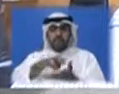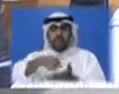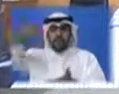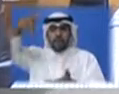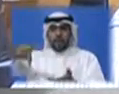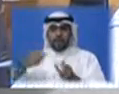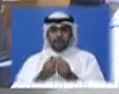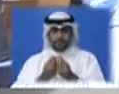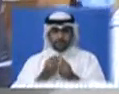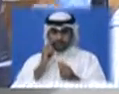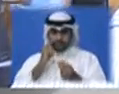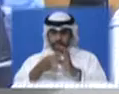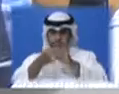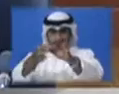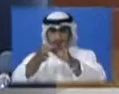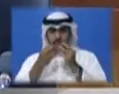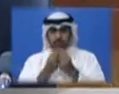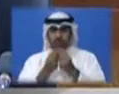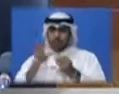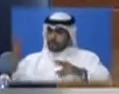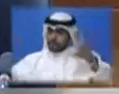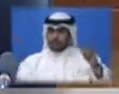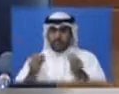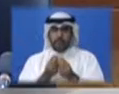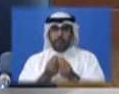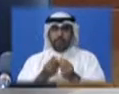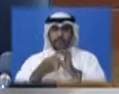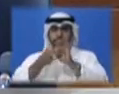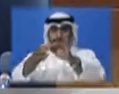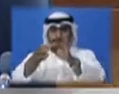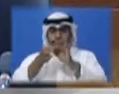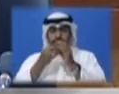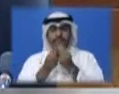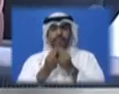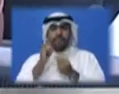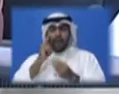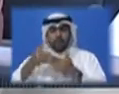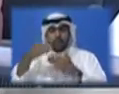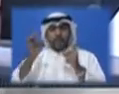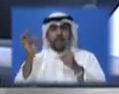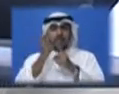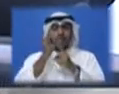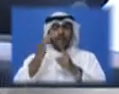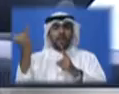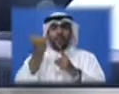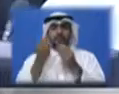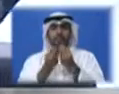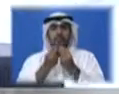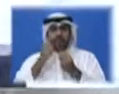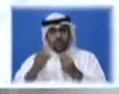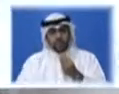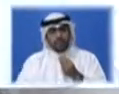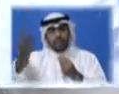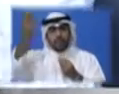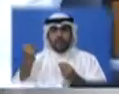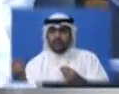يعني أن التعاون راح يقوي الطرفين. هذه الاتفاقية سوف تسعى إلى تحقيق التكامل بين الجهتين